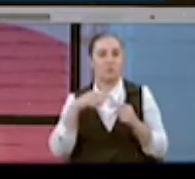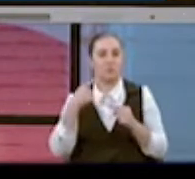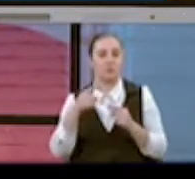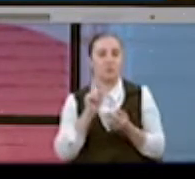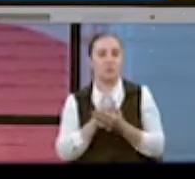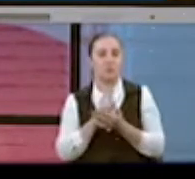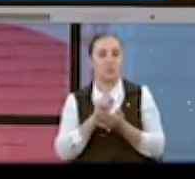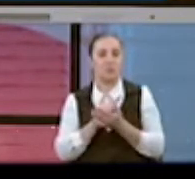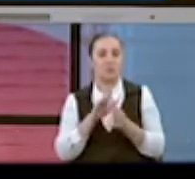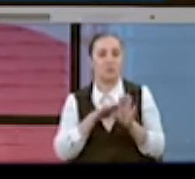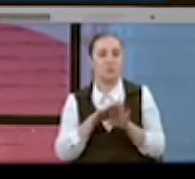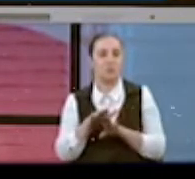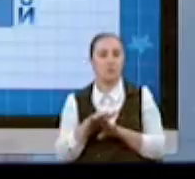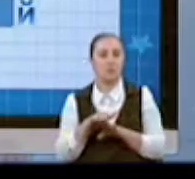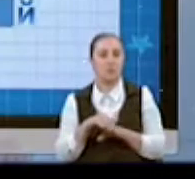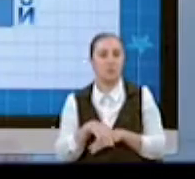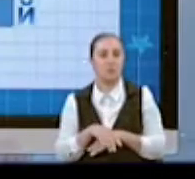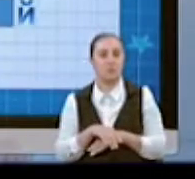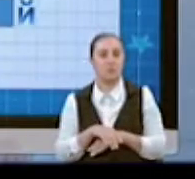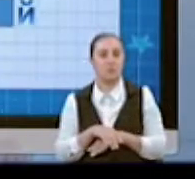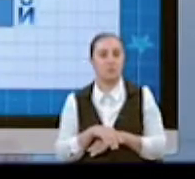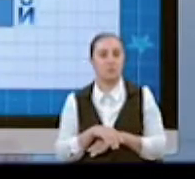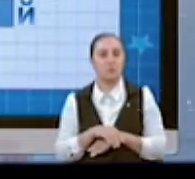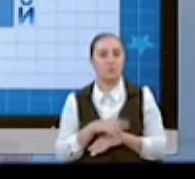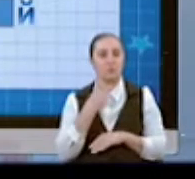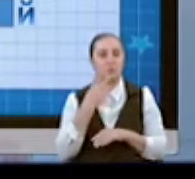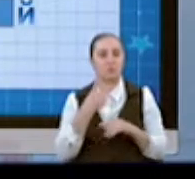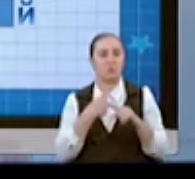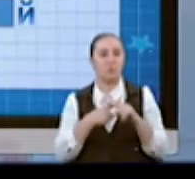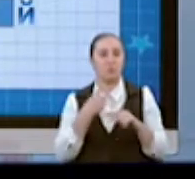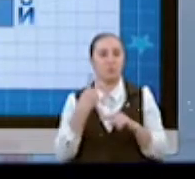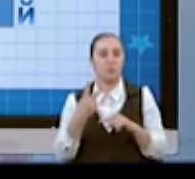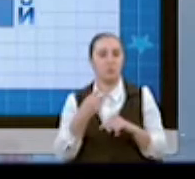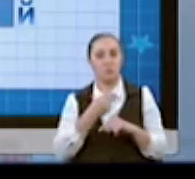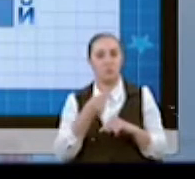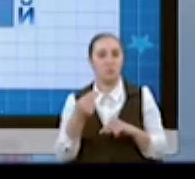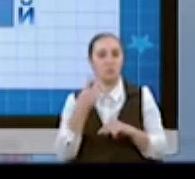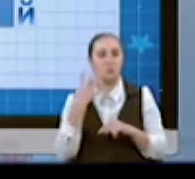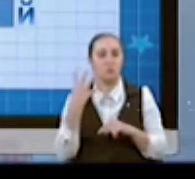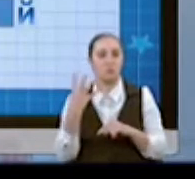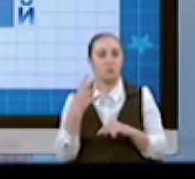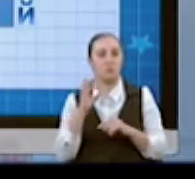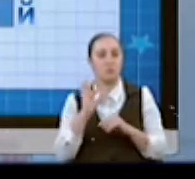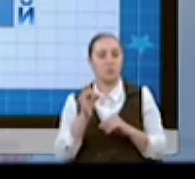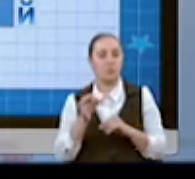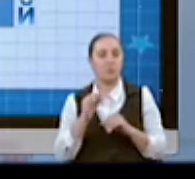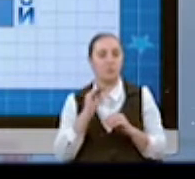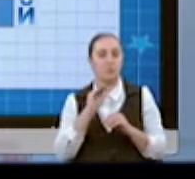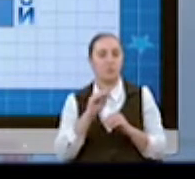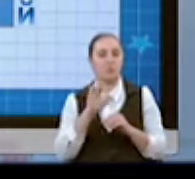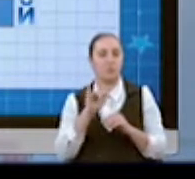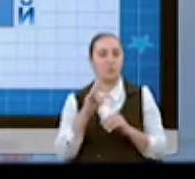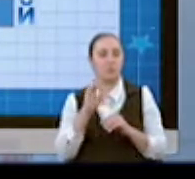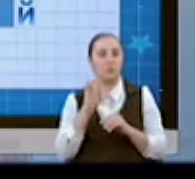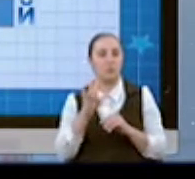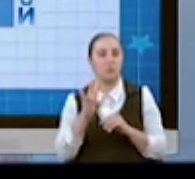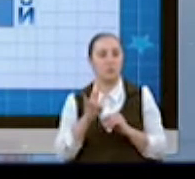Следующее задание выполняем. 2 плюс 2. 4. Правильно, вставляем буковку